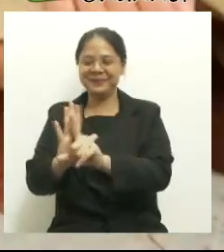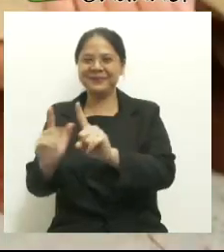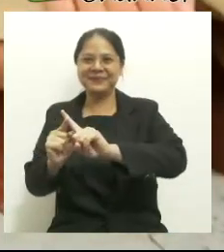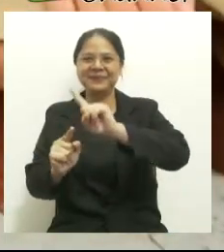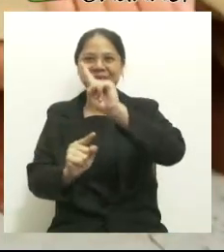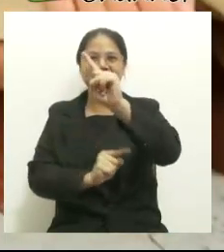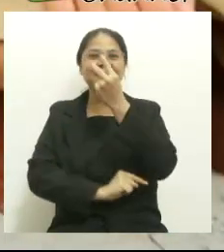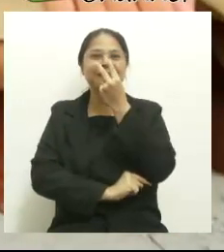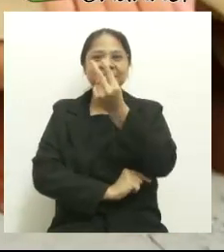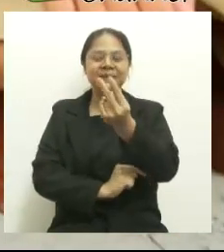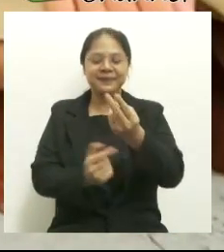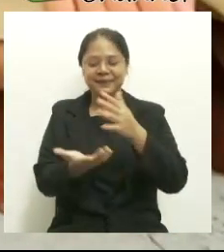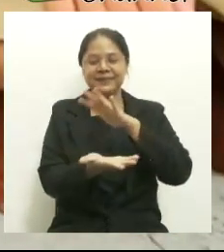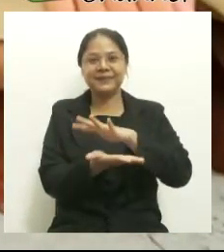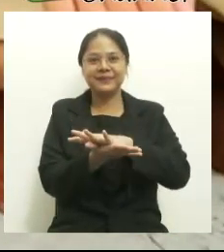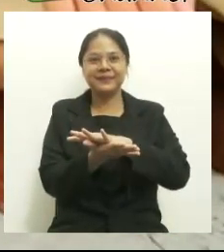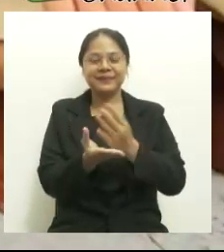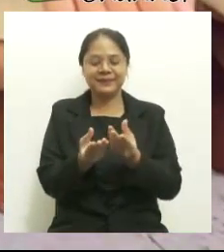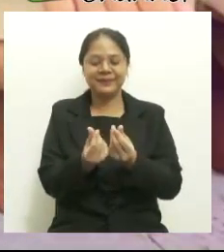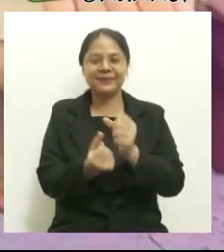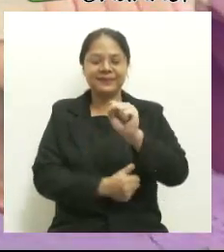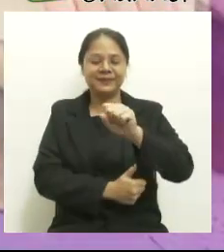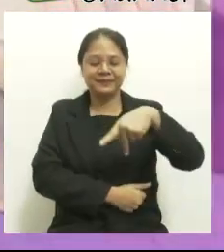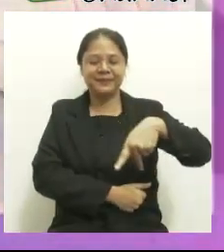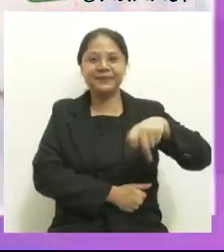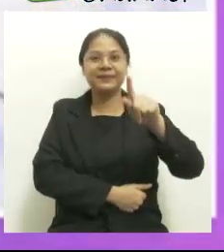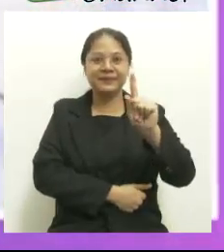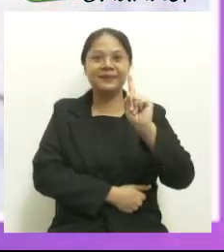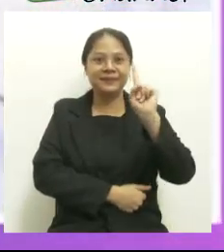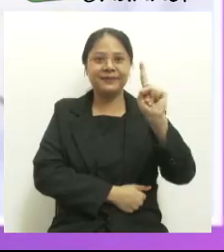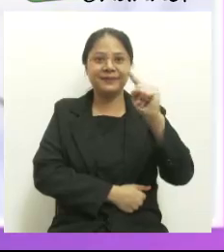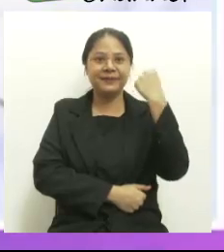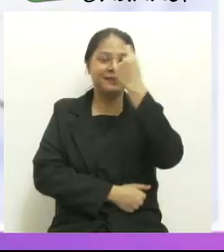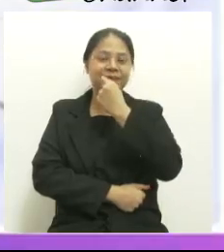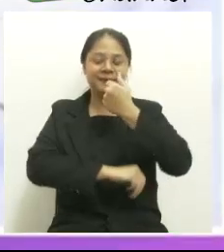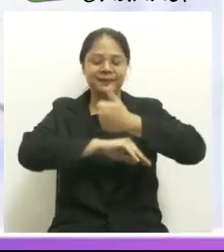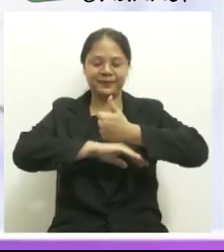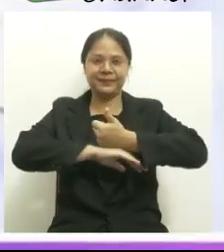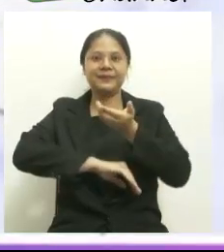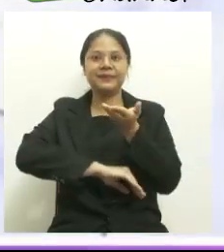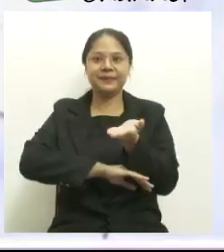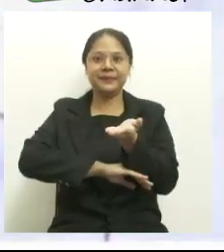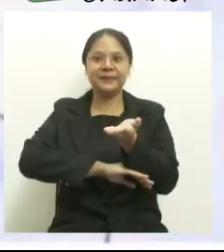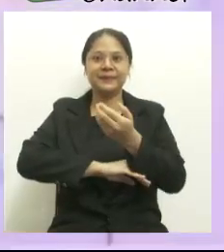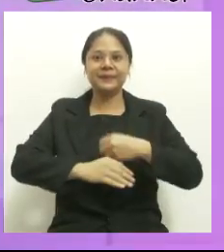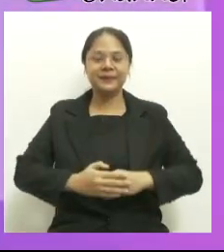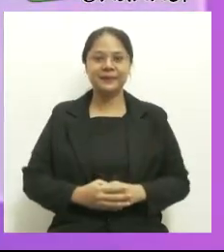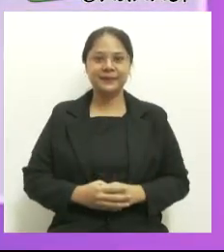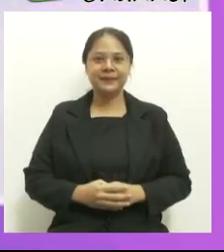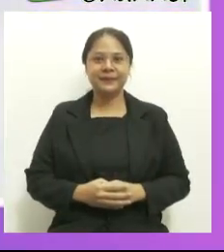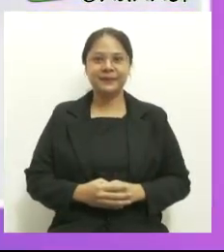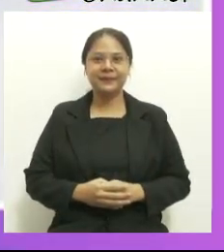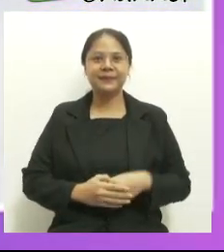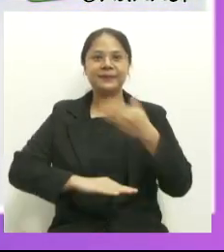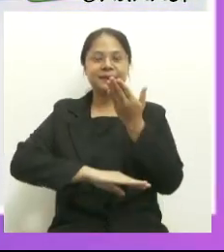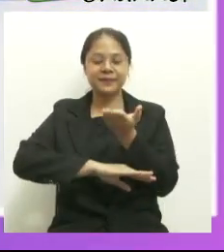ที่การศึกษาประถมศึกษาปัตตานีเขต1โดยการนำของนายวีรศักดิ์ชัยเสนผู้อำนวยการโรงเรียนบ้านท่าข้ามและ